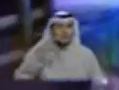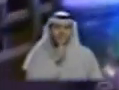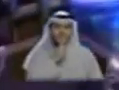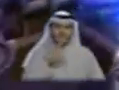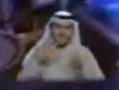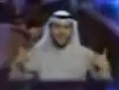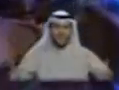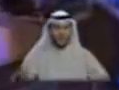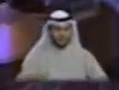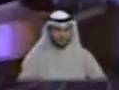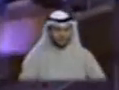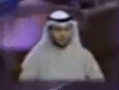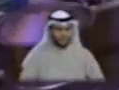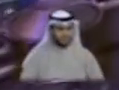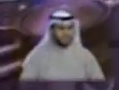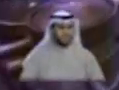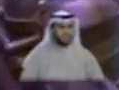بطريقة سهلة.